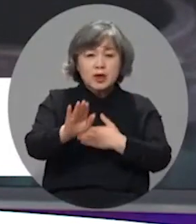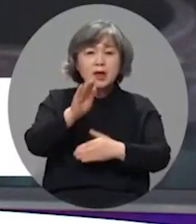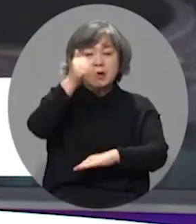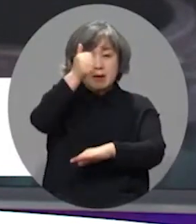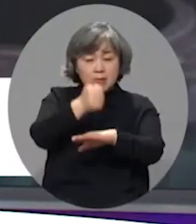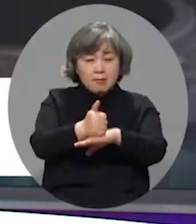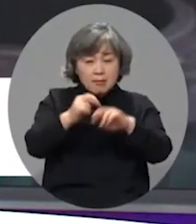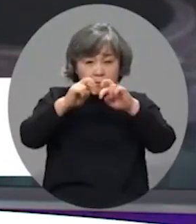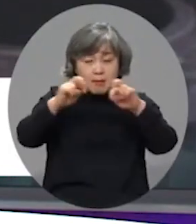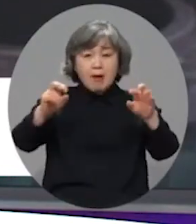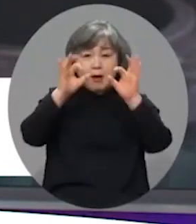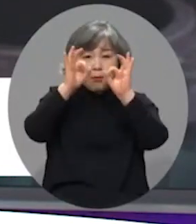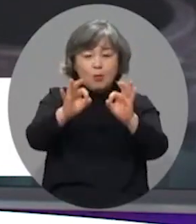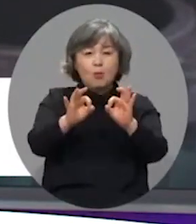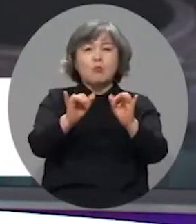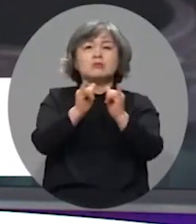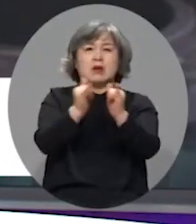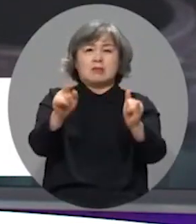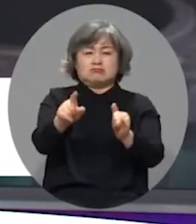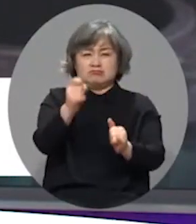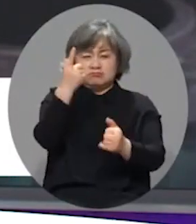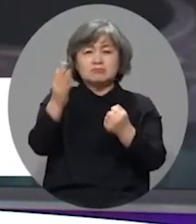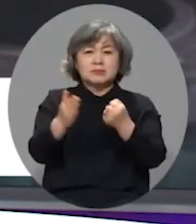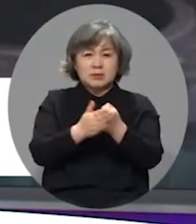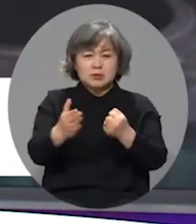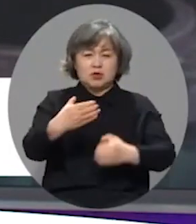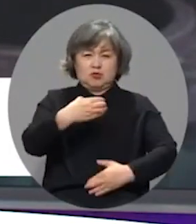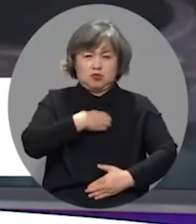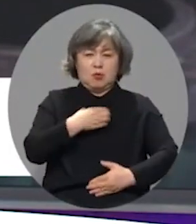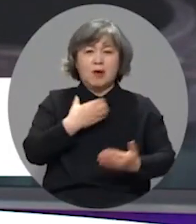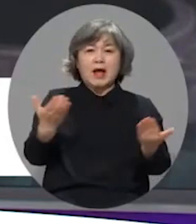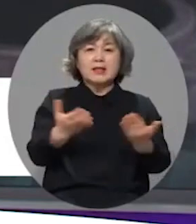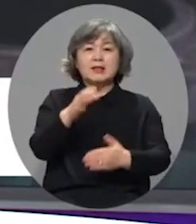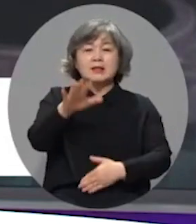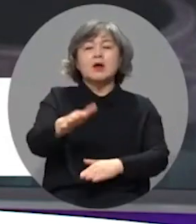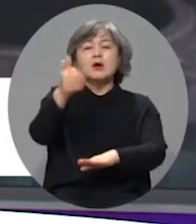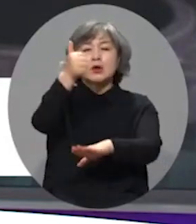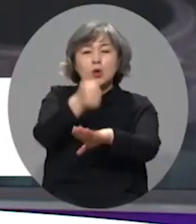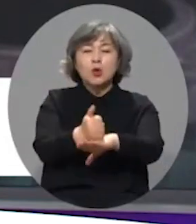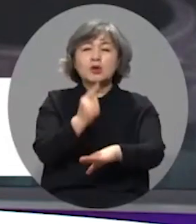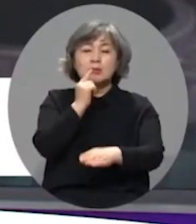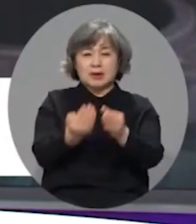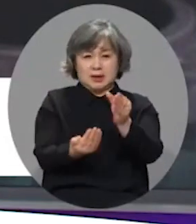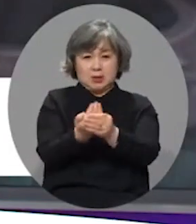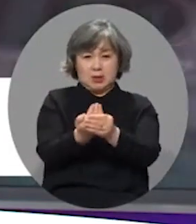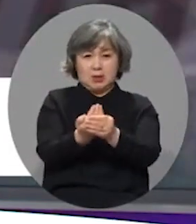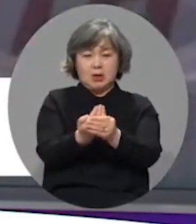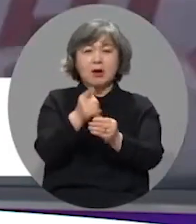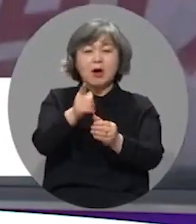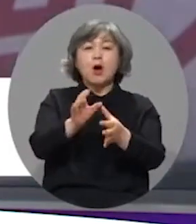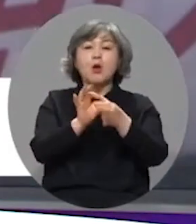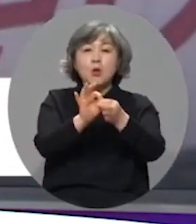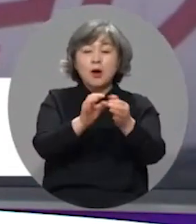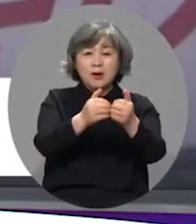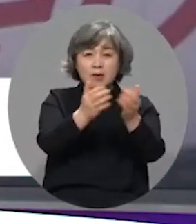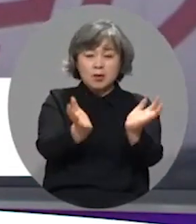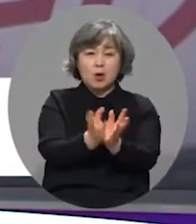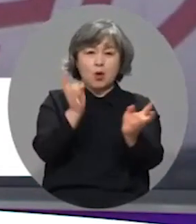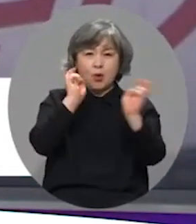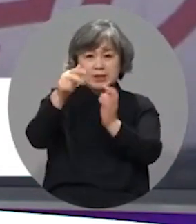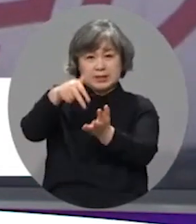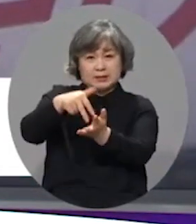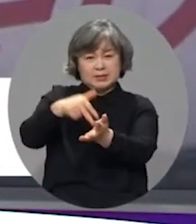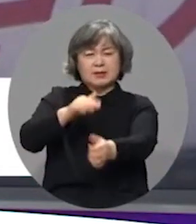전말을 알아봤더니 인재였고 애초부터 위험한 일터였다는 결론이 나왔습니다. 관계 당국이 업체